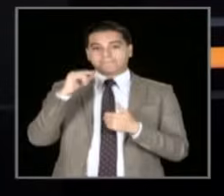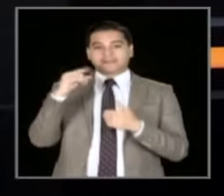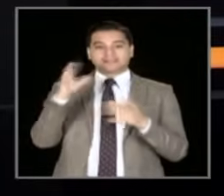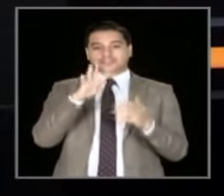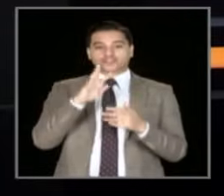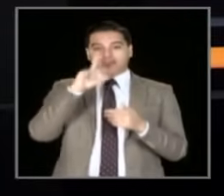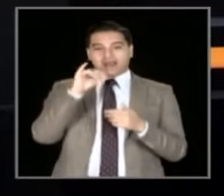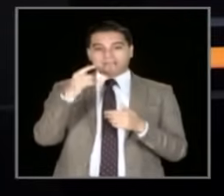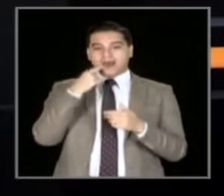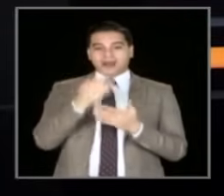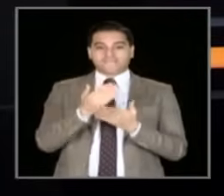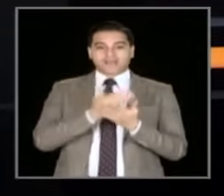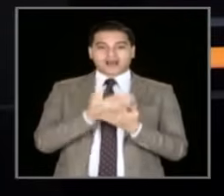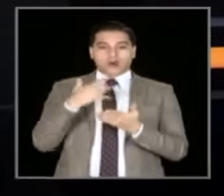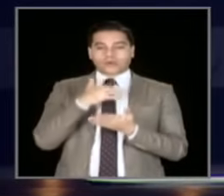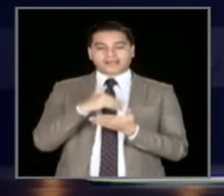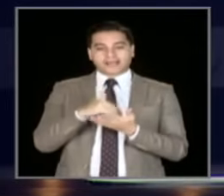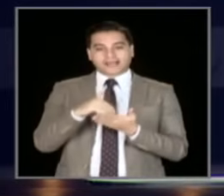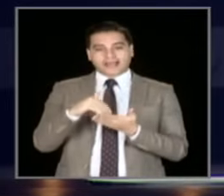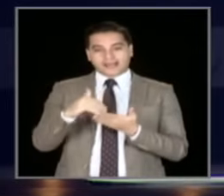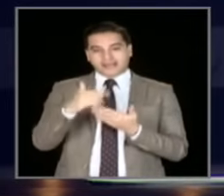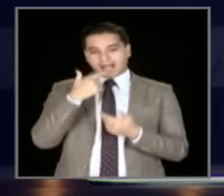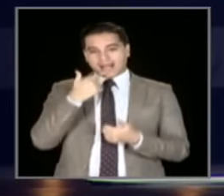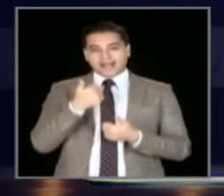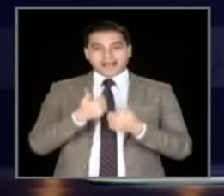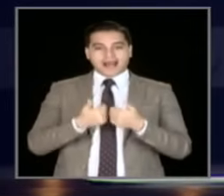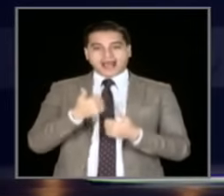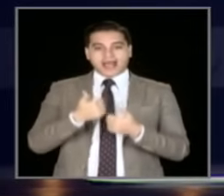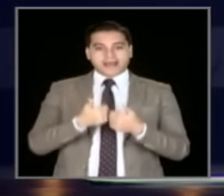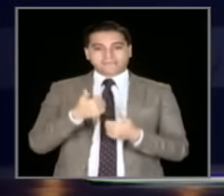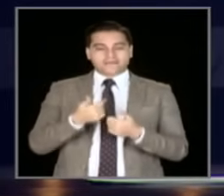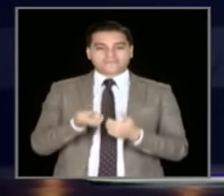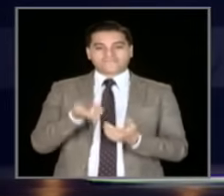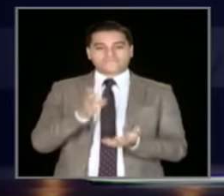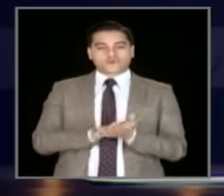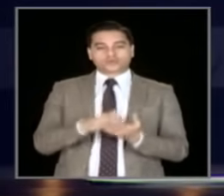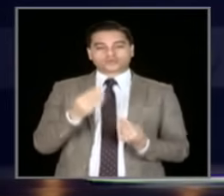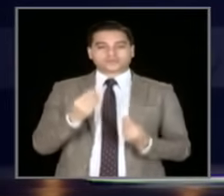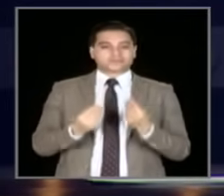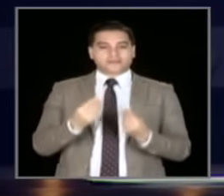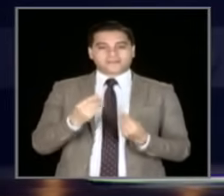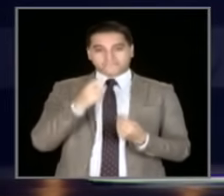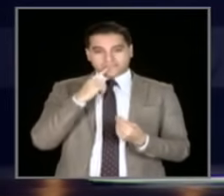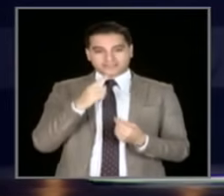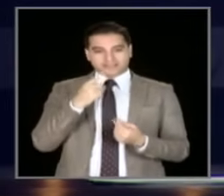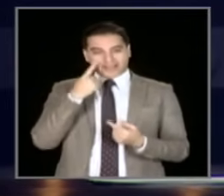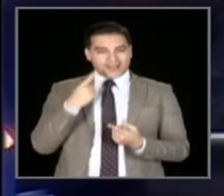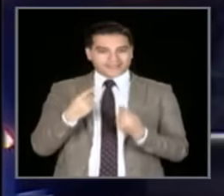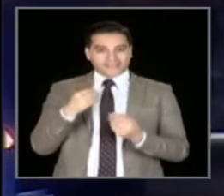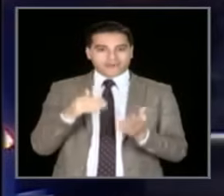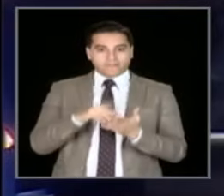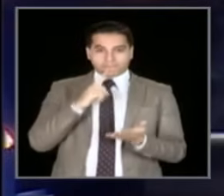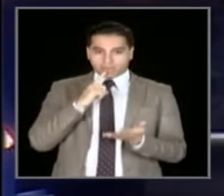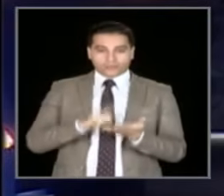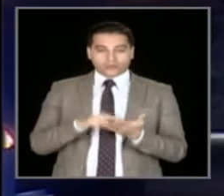حلقة؟ نلعب فور فن. جايين نلعب فور فن. أيوه بالظبط كده، جايين نلعب فور فن، بس الفن قال بجد. أيا